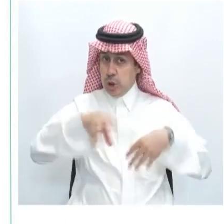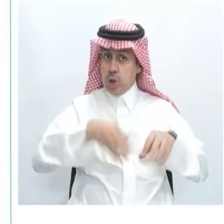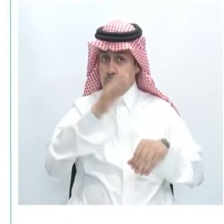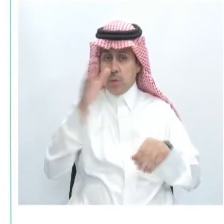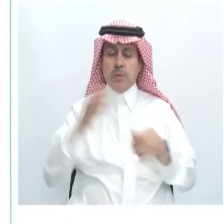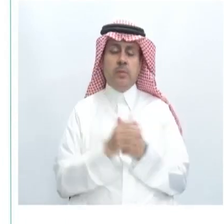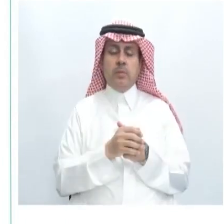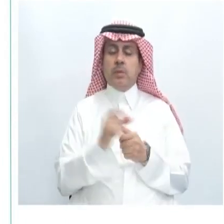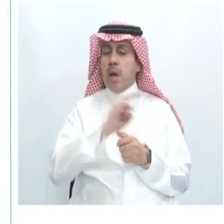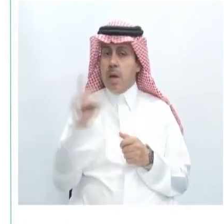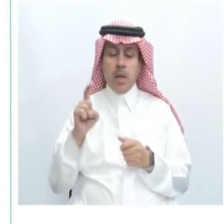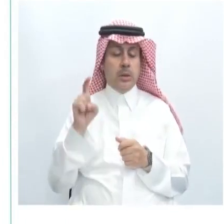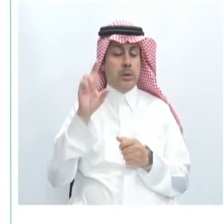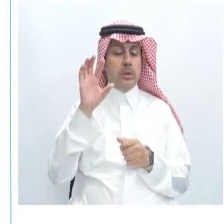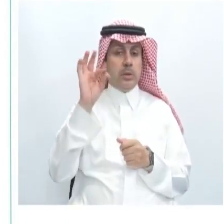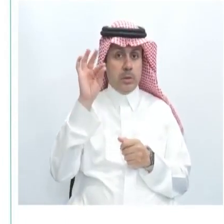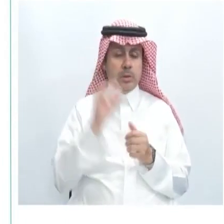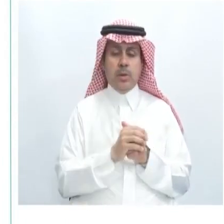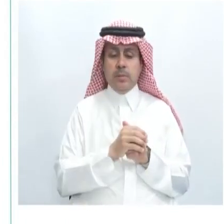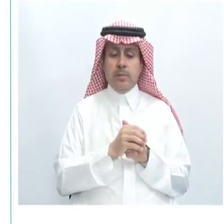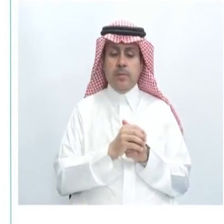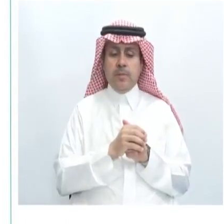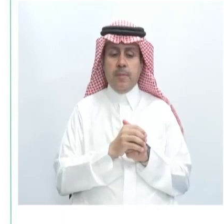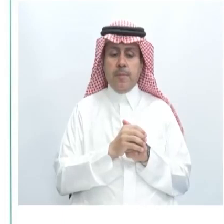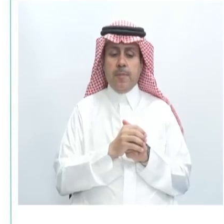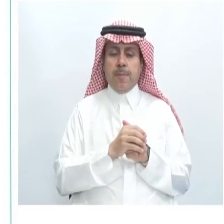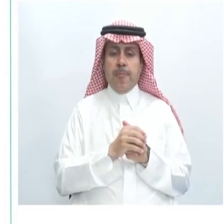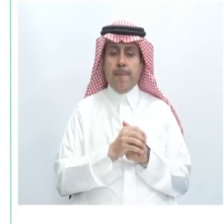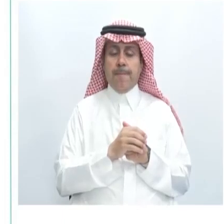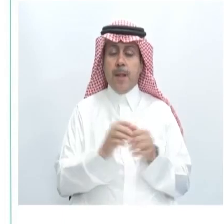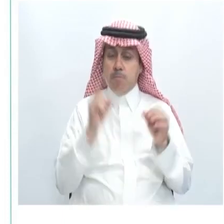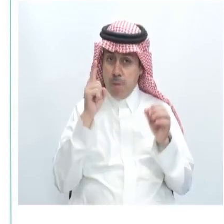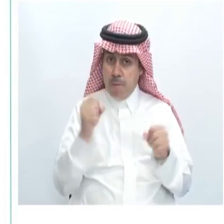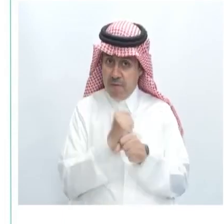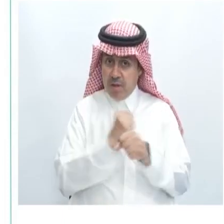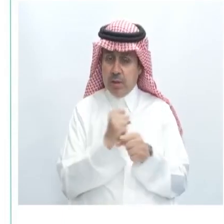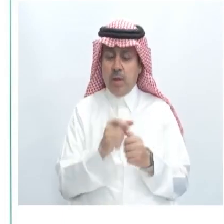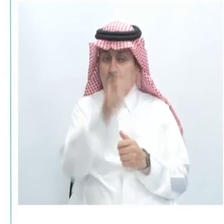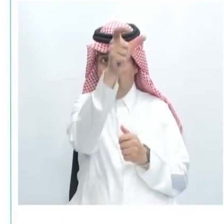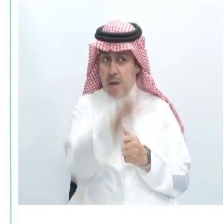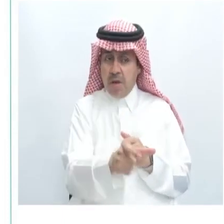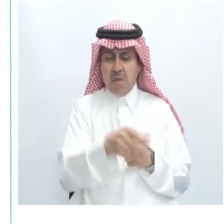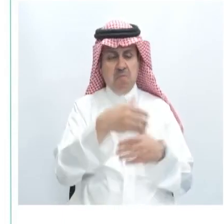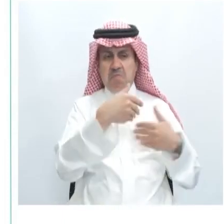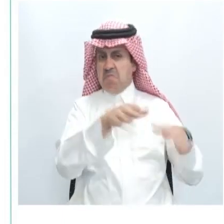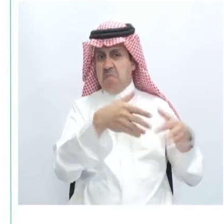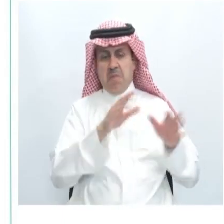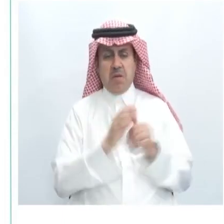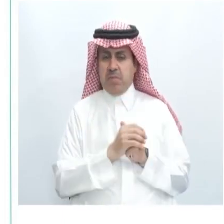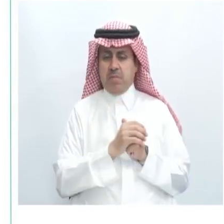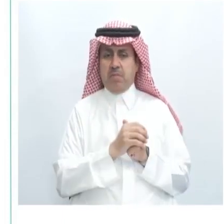انشطه كبيره في التسويق لن تنجح مهما فعلت اذا كان العميل لا يريد